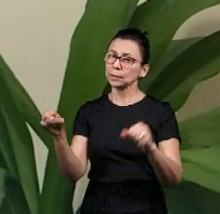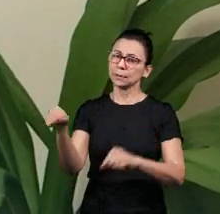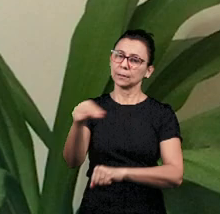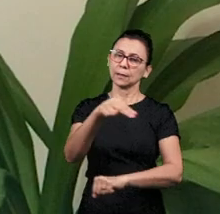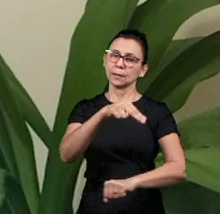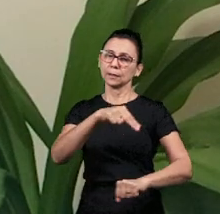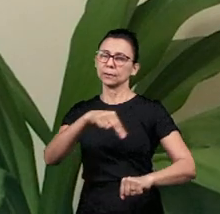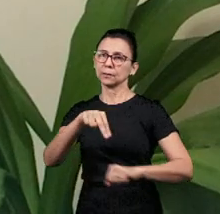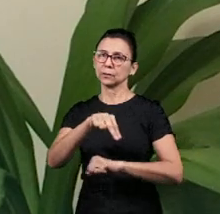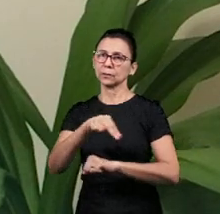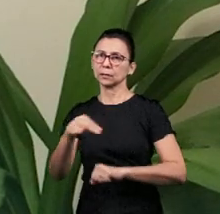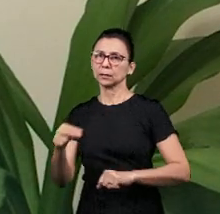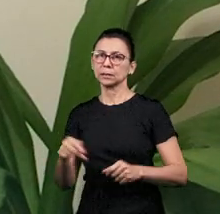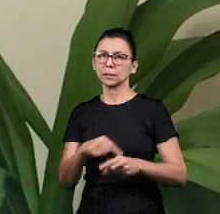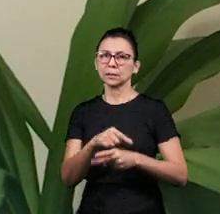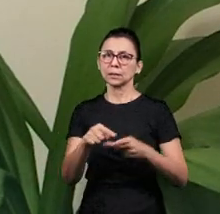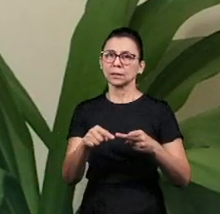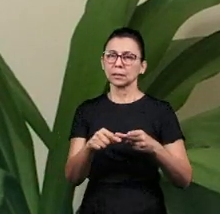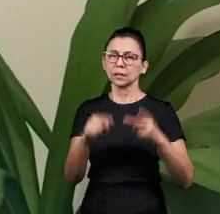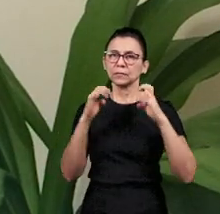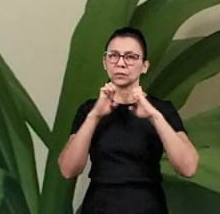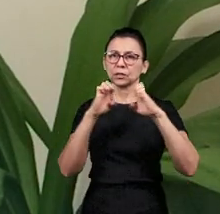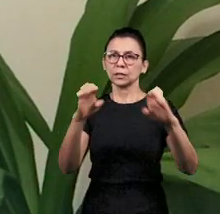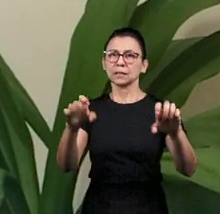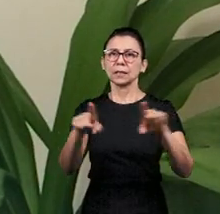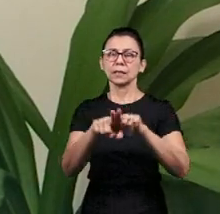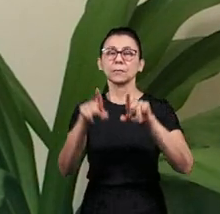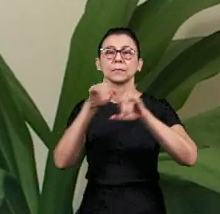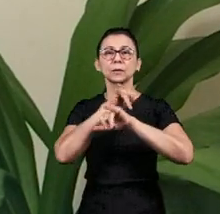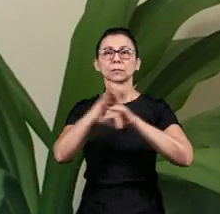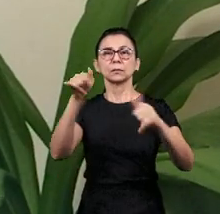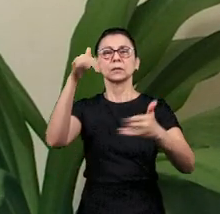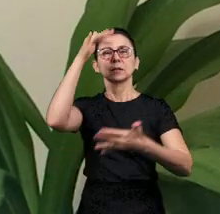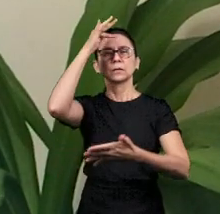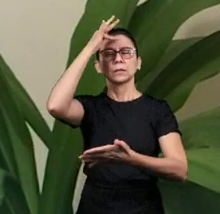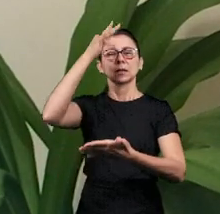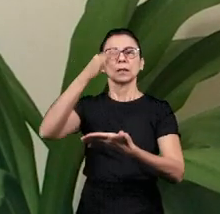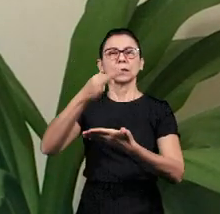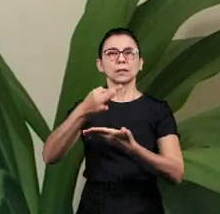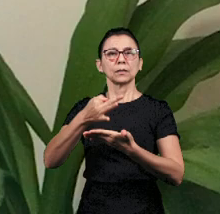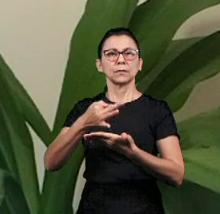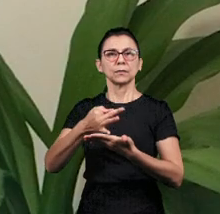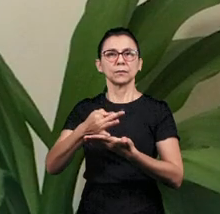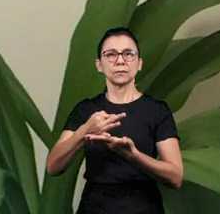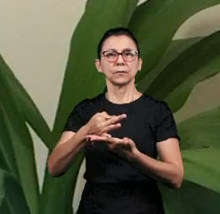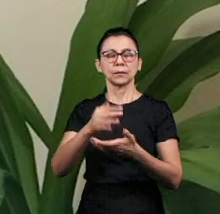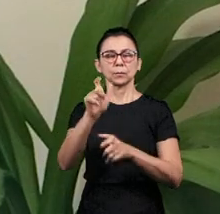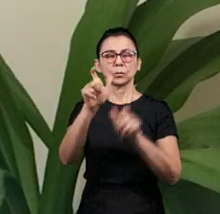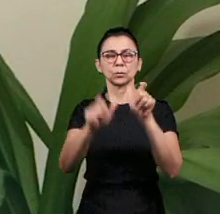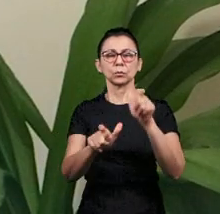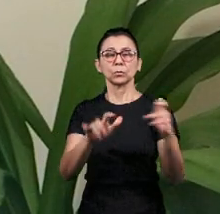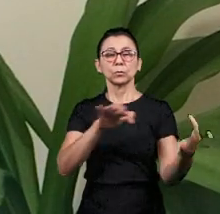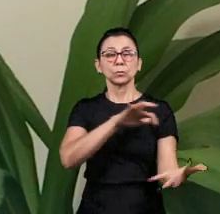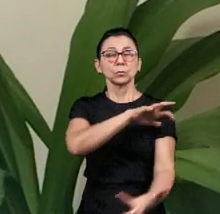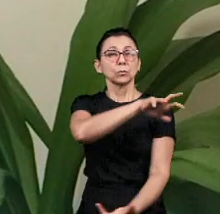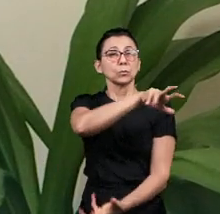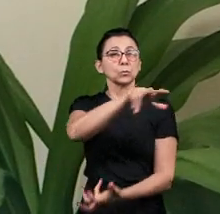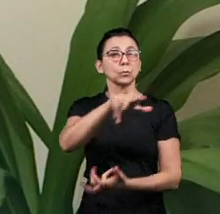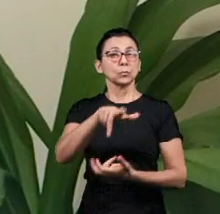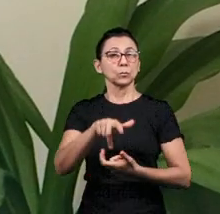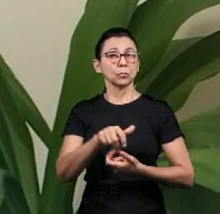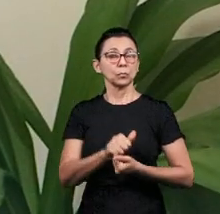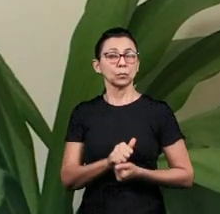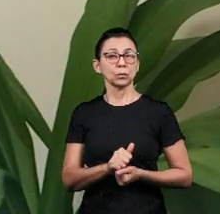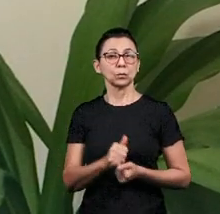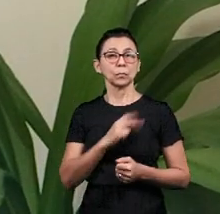Évangéliser est aussi d'annoncer la foi en tout le monde. Paul, il fait référence aux frères et sœurs